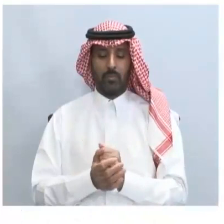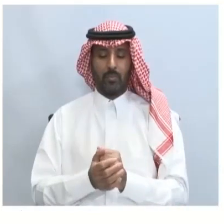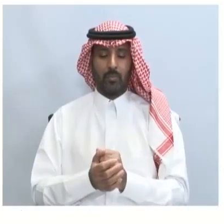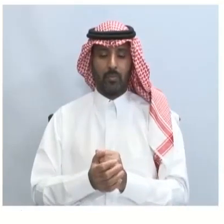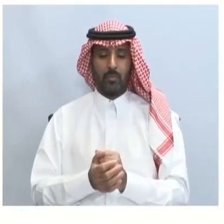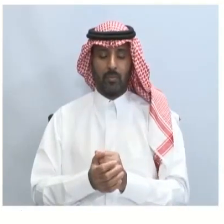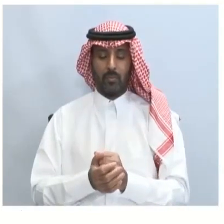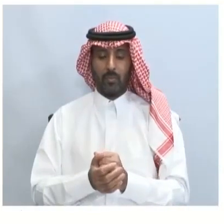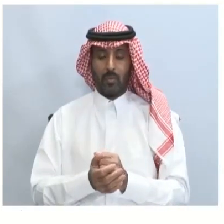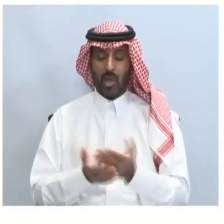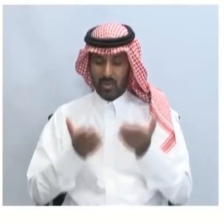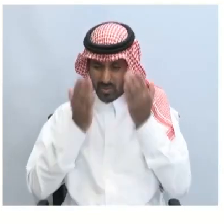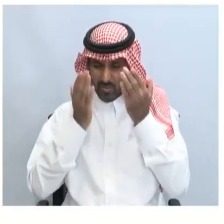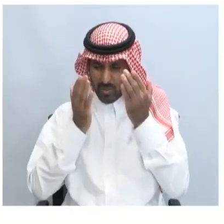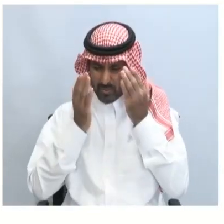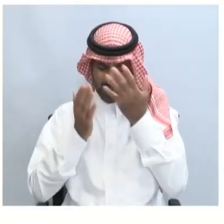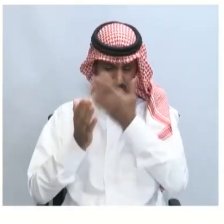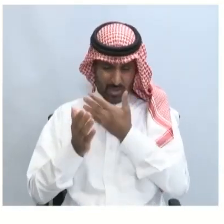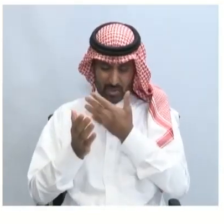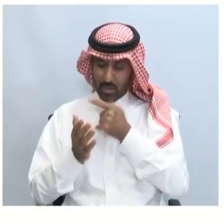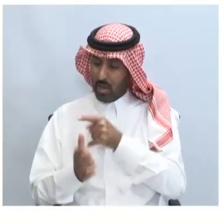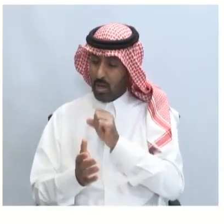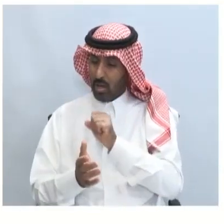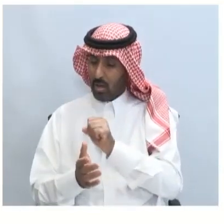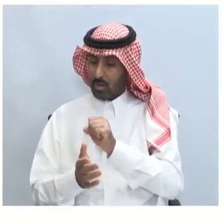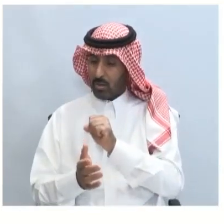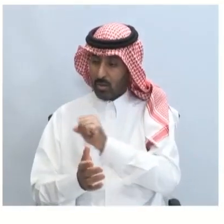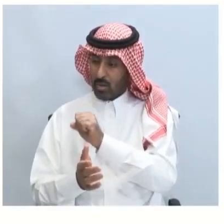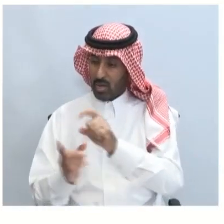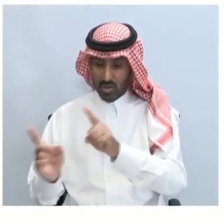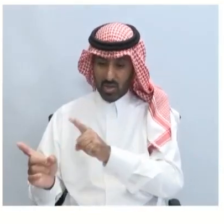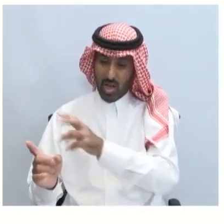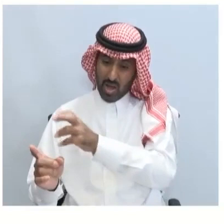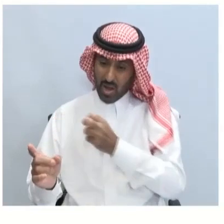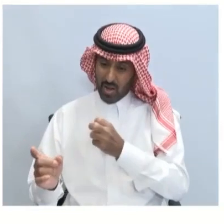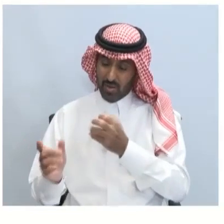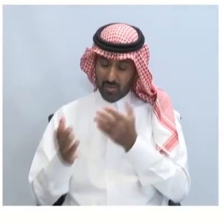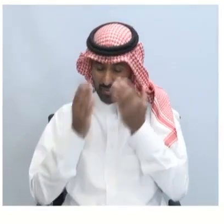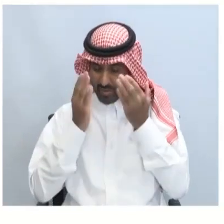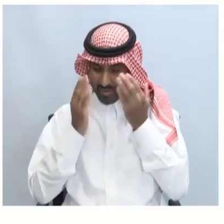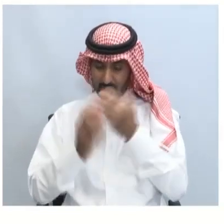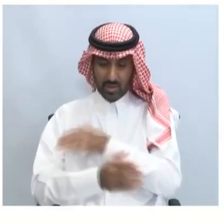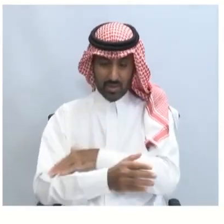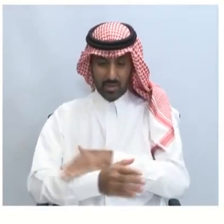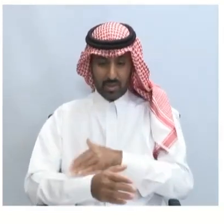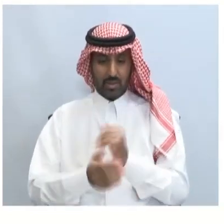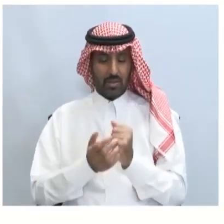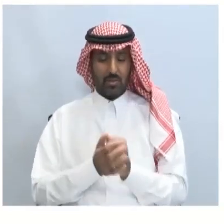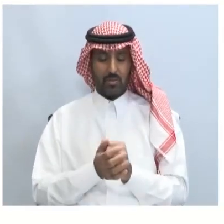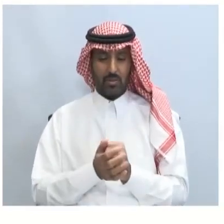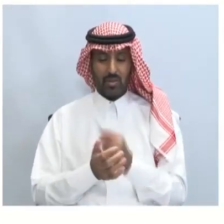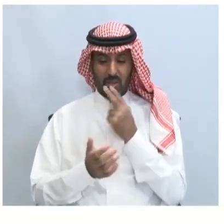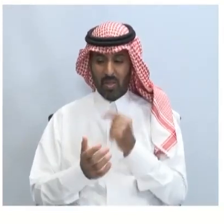نظيفه ل لا استخدم مناشف الاخرين هذه منشفه ما شاء الله